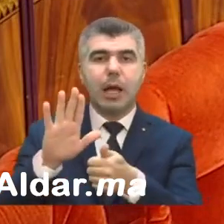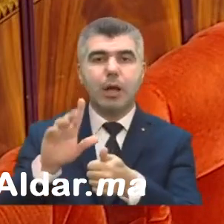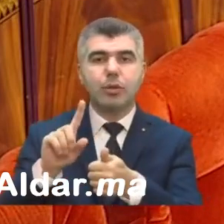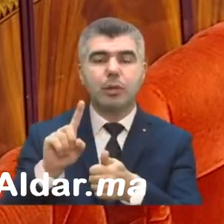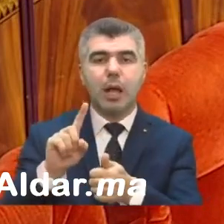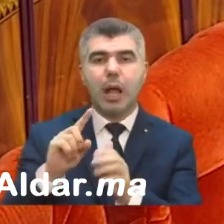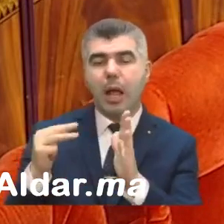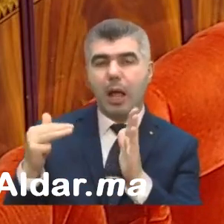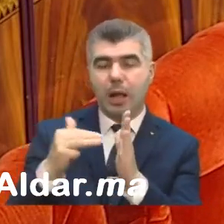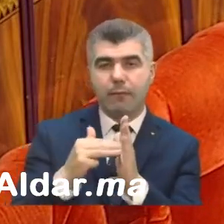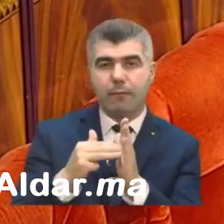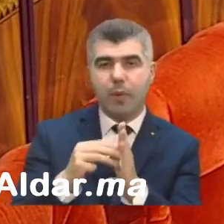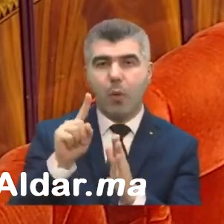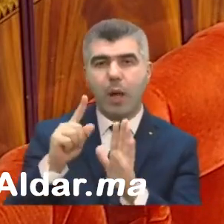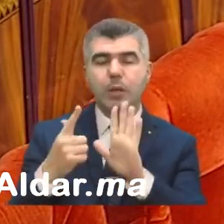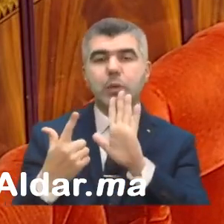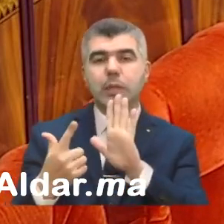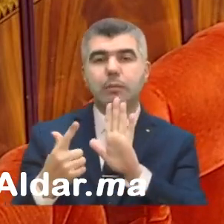16297 بنسبة جواب